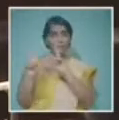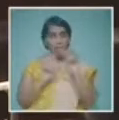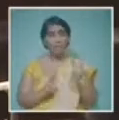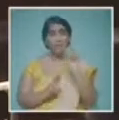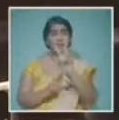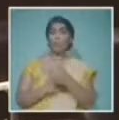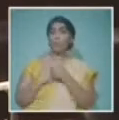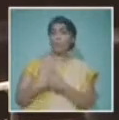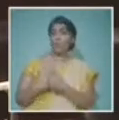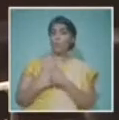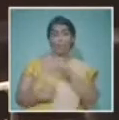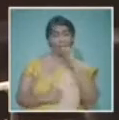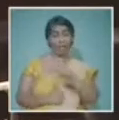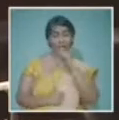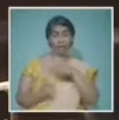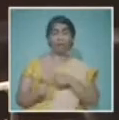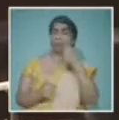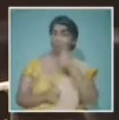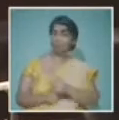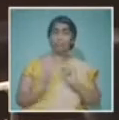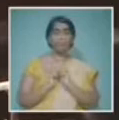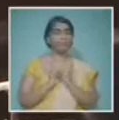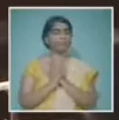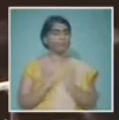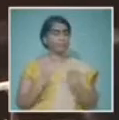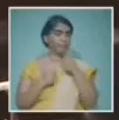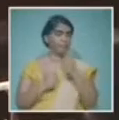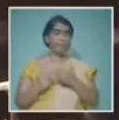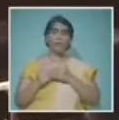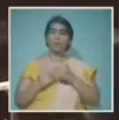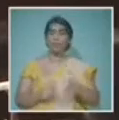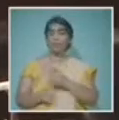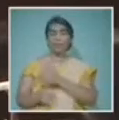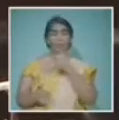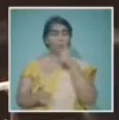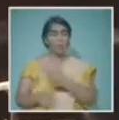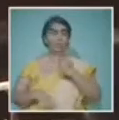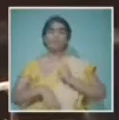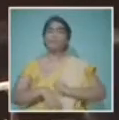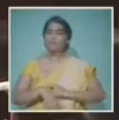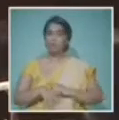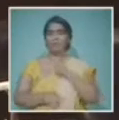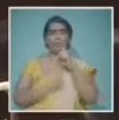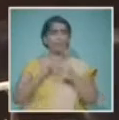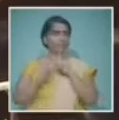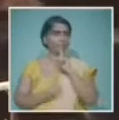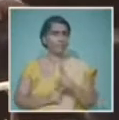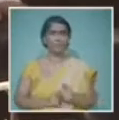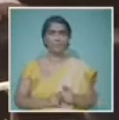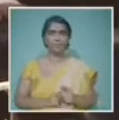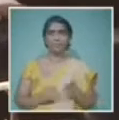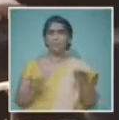22 තමයි තියෙන පරම සත්‍ය, 22 තමයි ගැටළු විසඳීම සඳහා තියෙන කම්මාවත, මේක තමයි මේ වගේ අවස්ථාව වගේ කතා කියනවා. ඒ